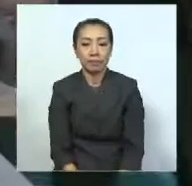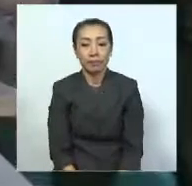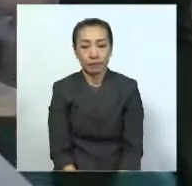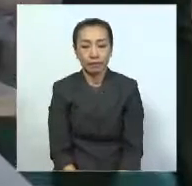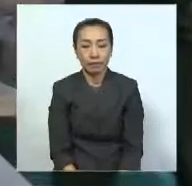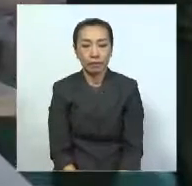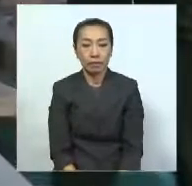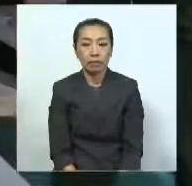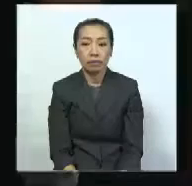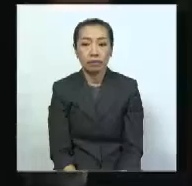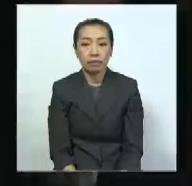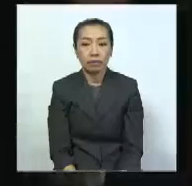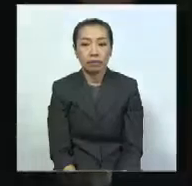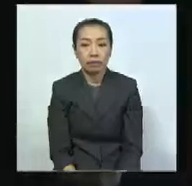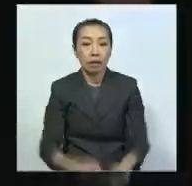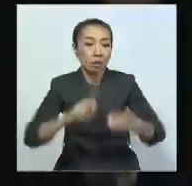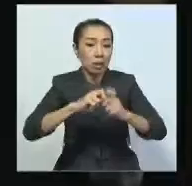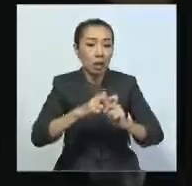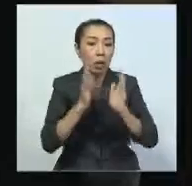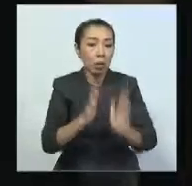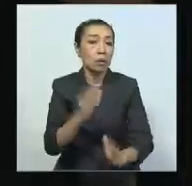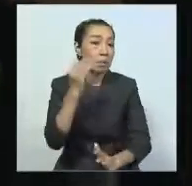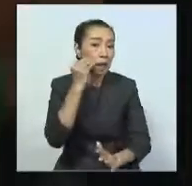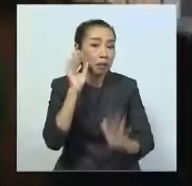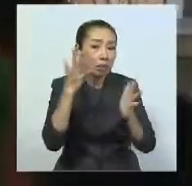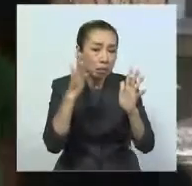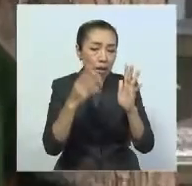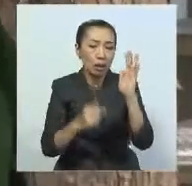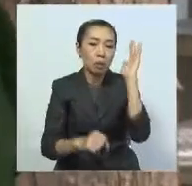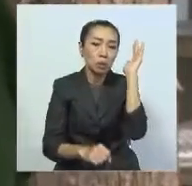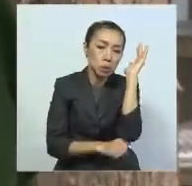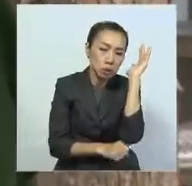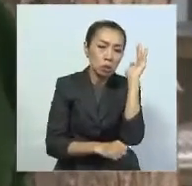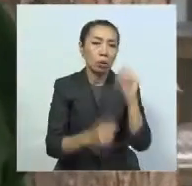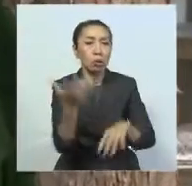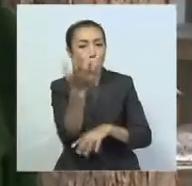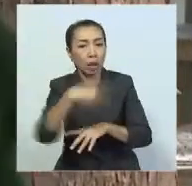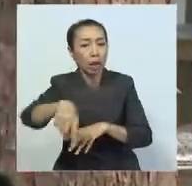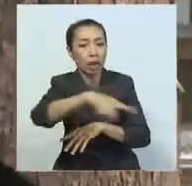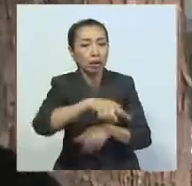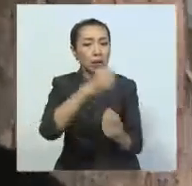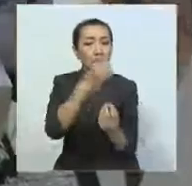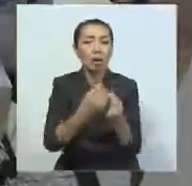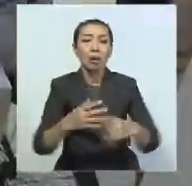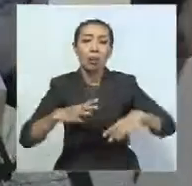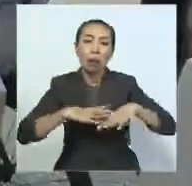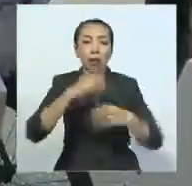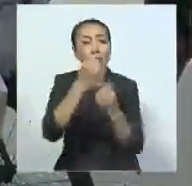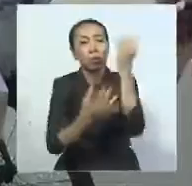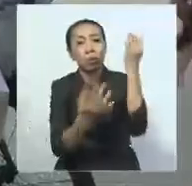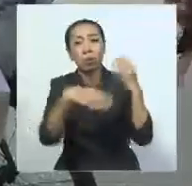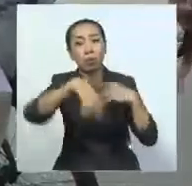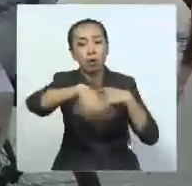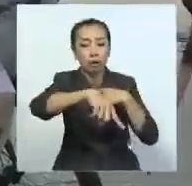สำหรับการดูแลจัดการปัญหาคนเร่ร่อนและคนไร้ที่พึ่งตามสวนสาธารณะนะคะก็จะมีการตรวจสอบ